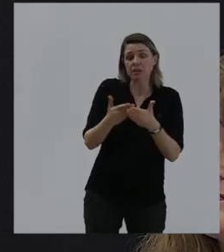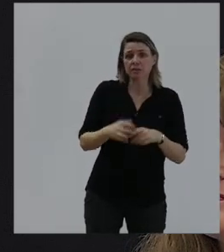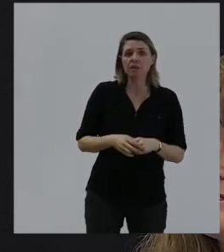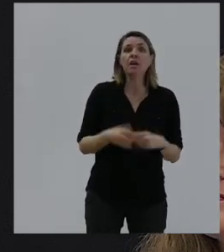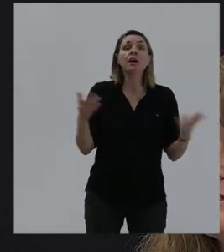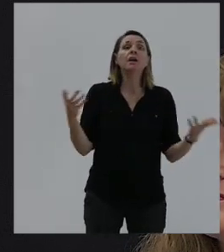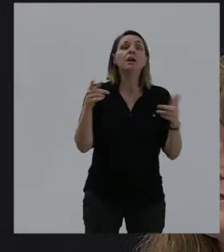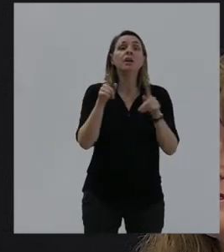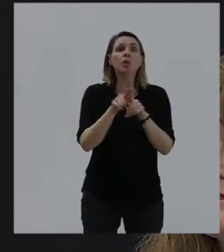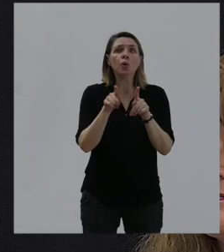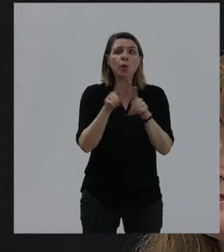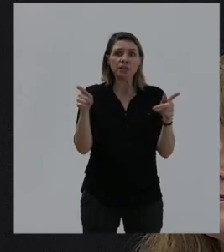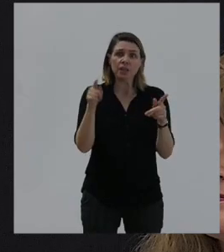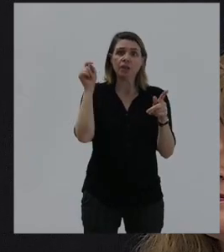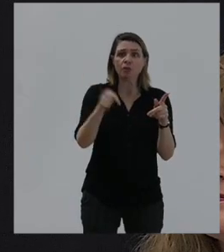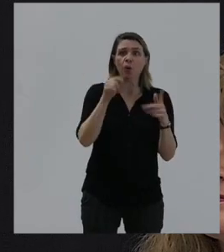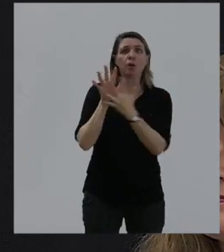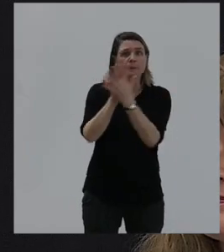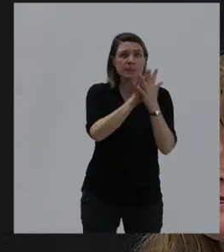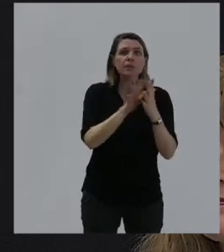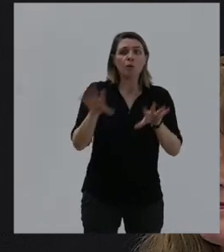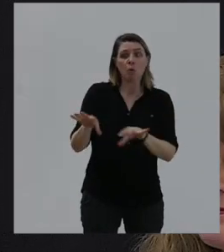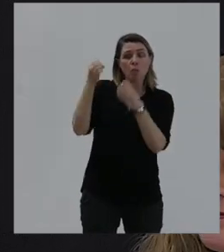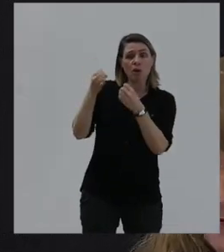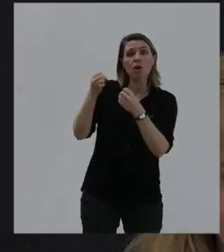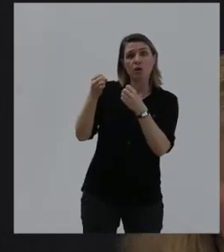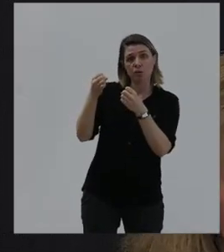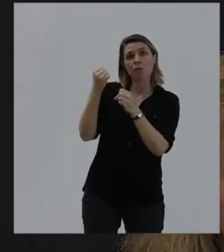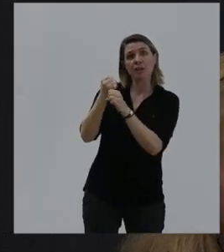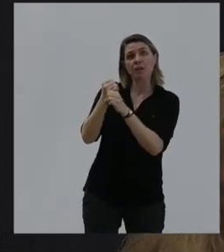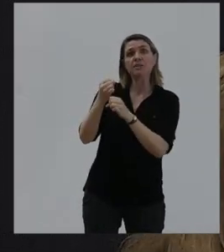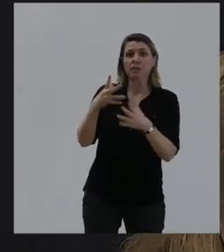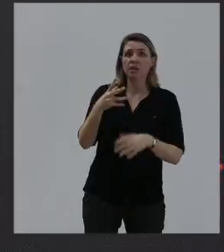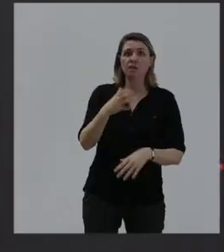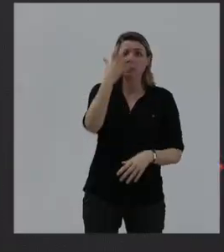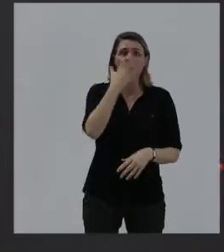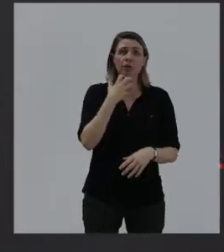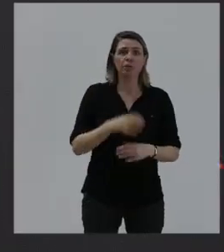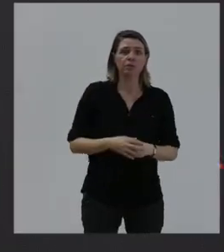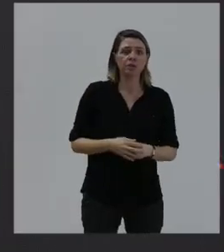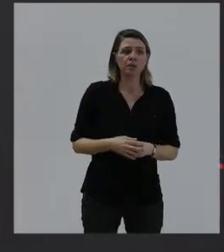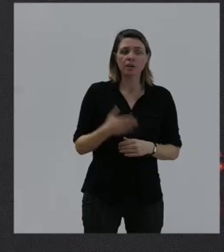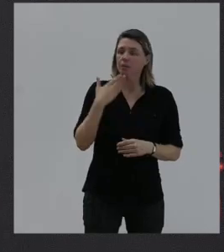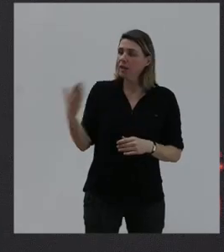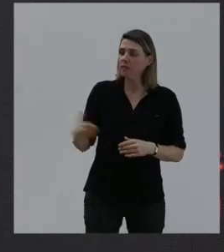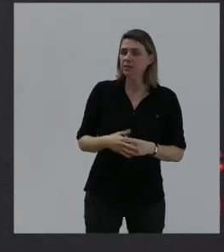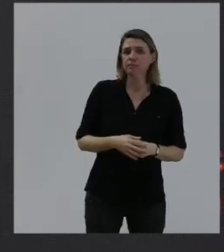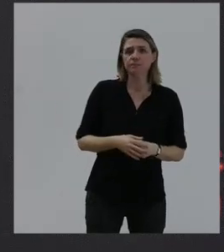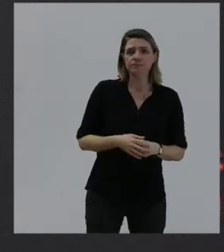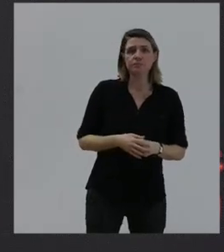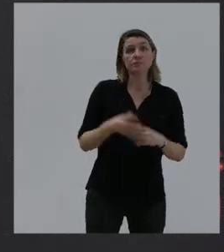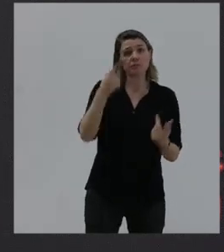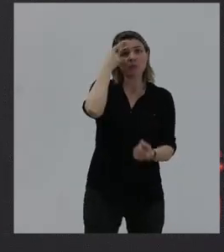Il en va enfin de notre responsabilité sociale d'employeur que nous prenons très au sérieux. Merci. Merci à vous. Des sujets